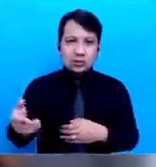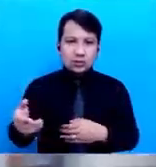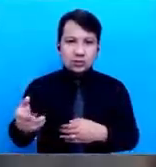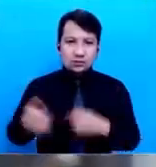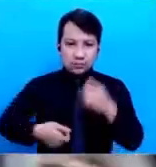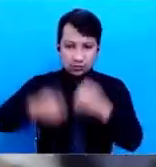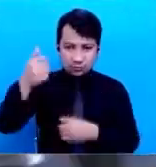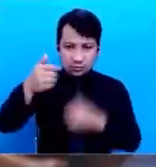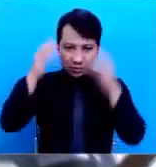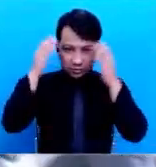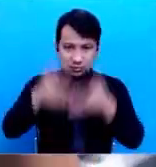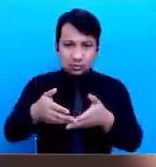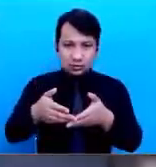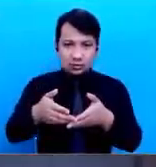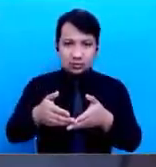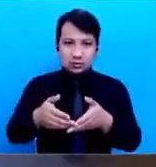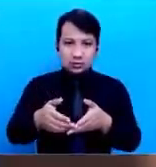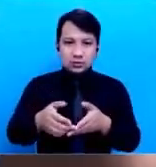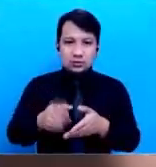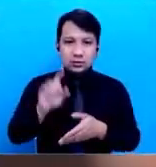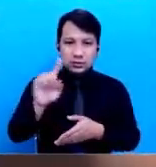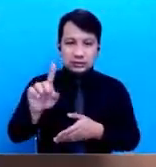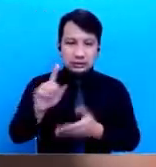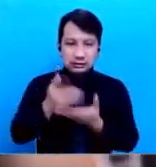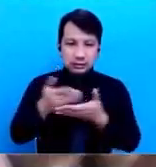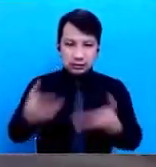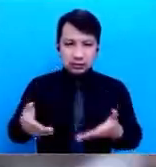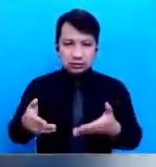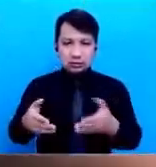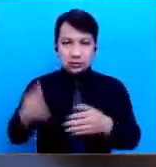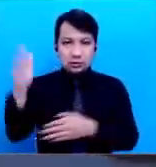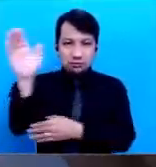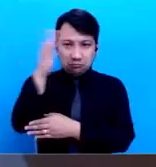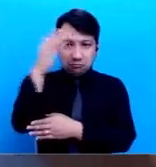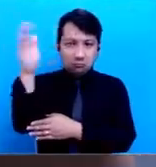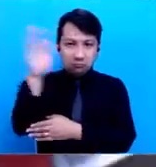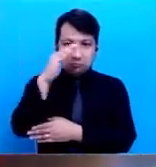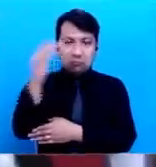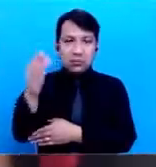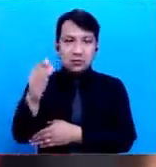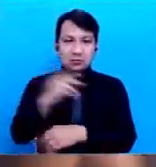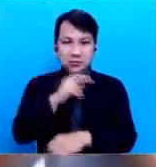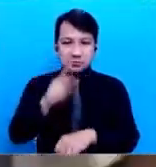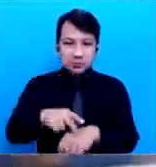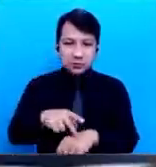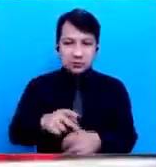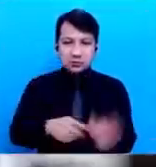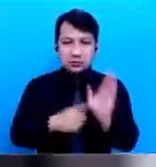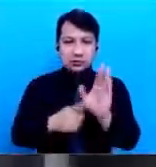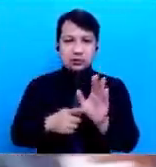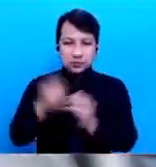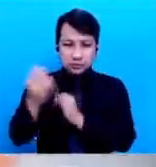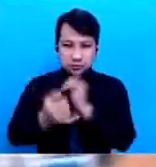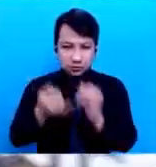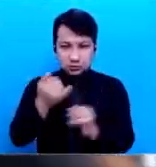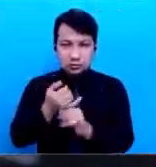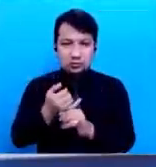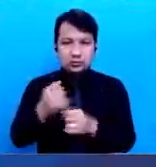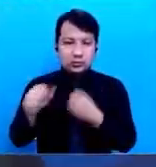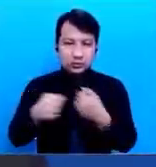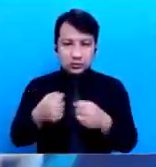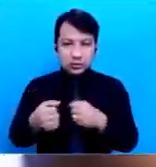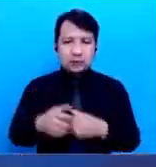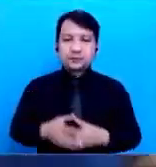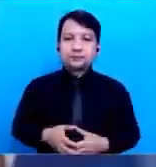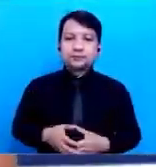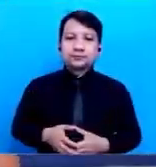makapag-focus na siya sa iisang bagay, ang iwagayway ang watawat ng ating bansa sa international stage. To say, you